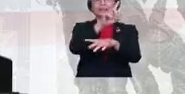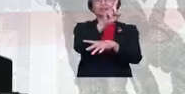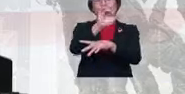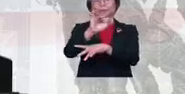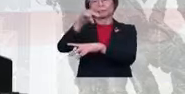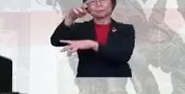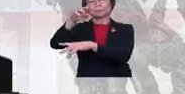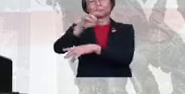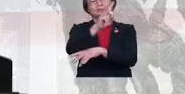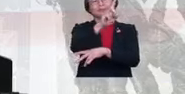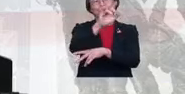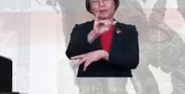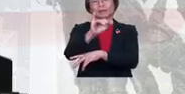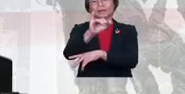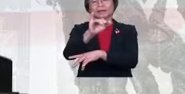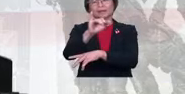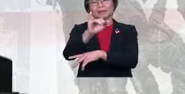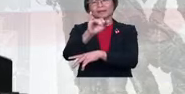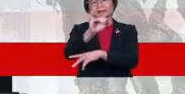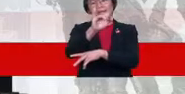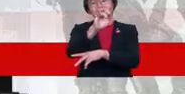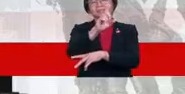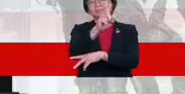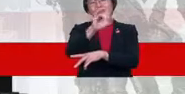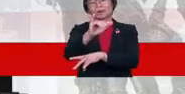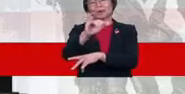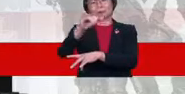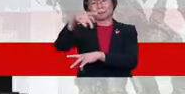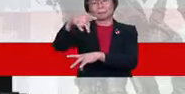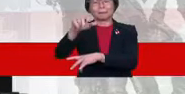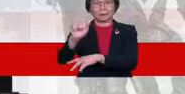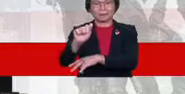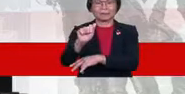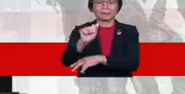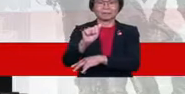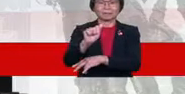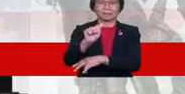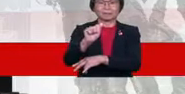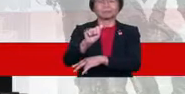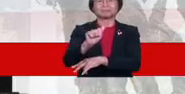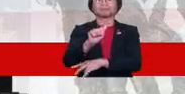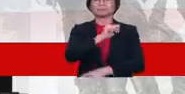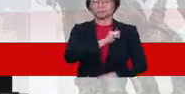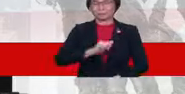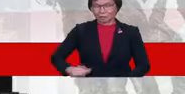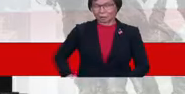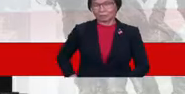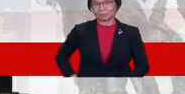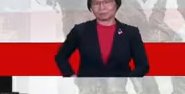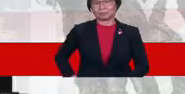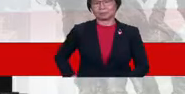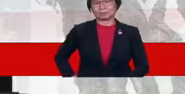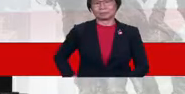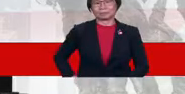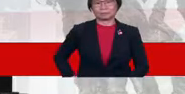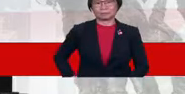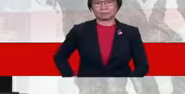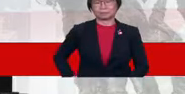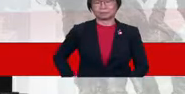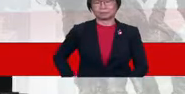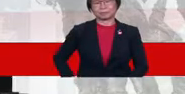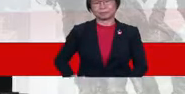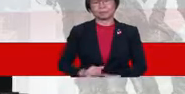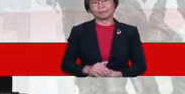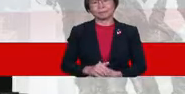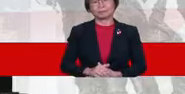Sri Paduka Baginda yang di-pertuan Agung Al Sultan Abdullah riayat Udin al-musthafa